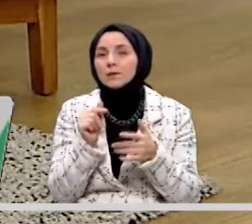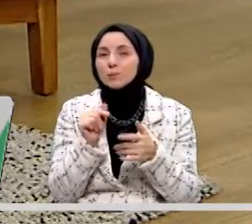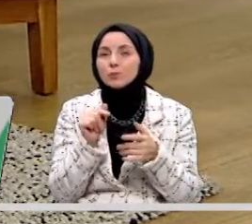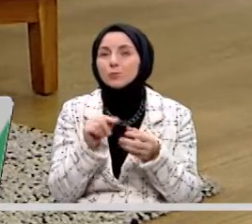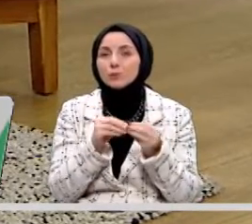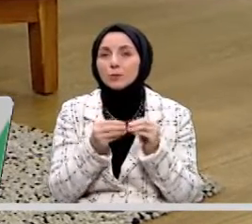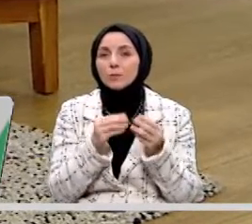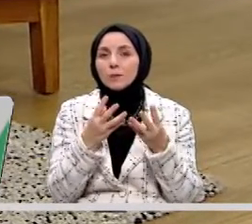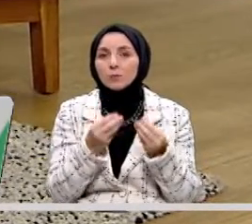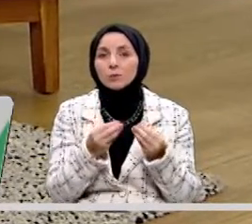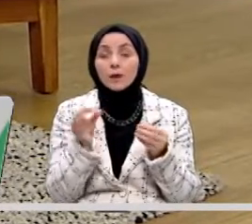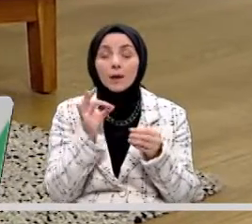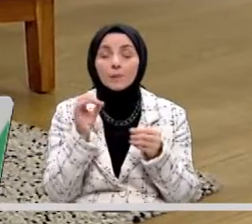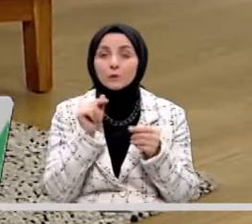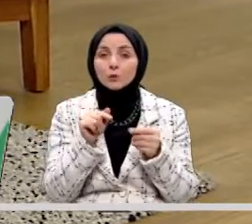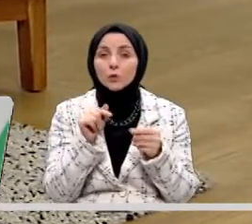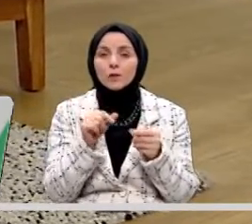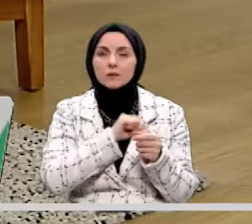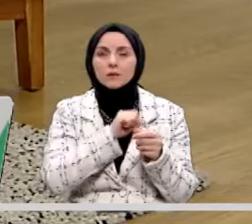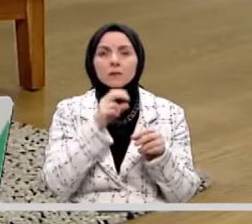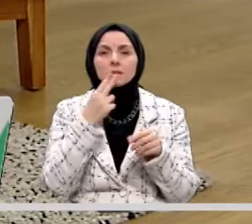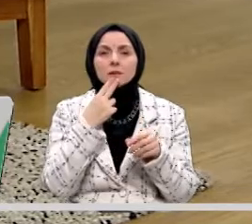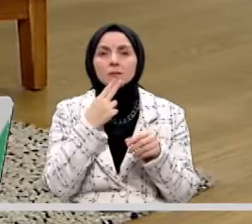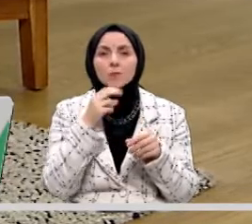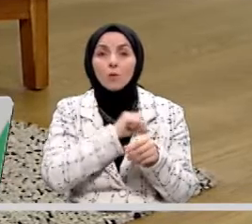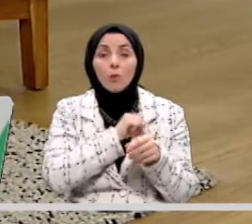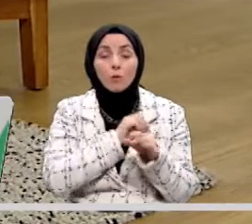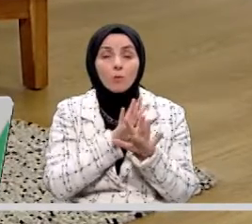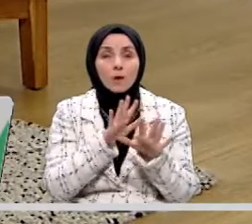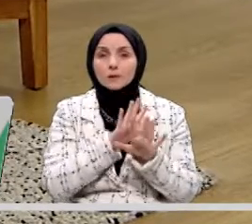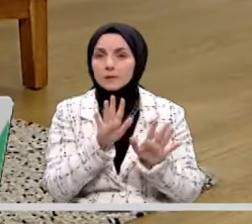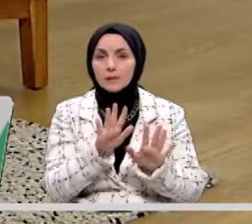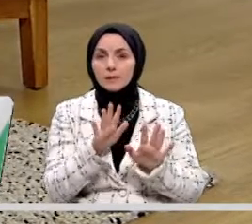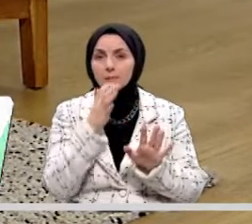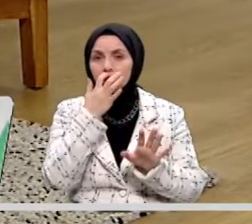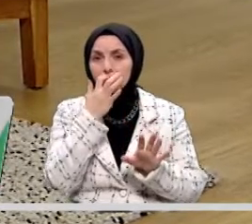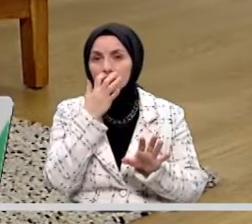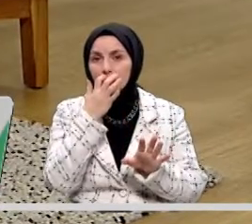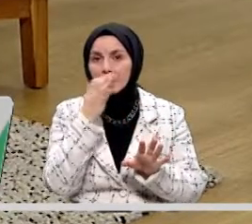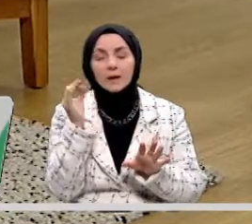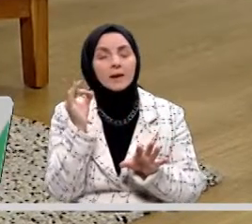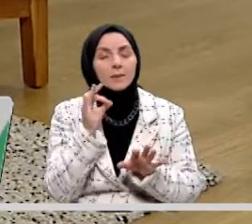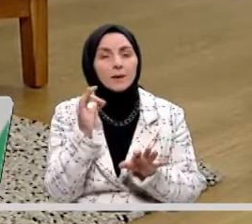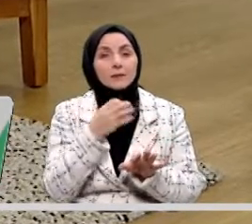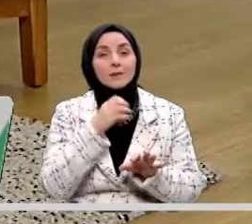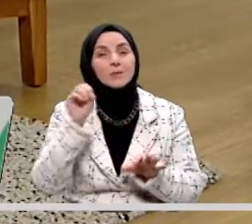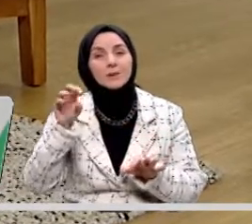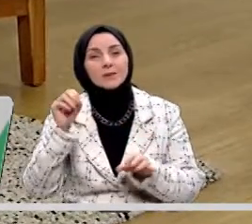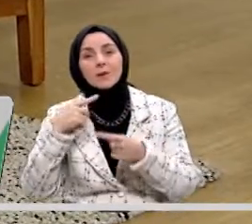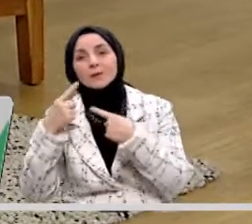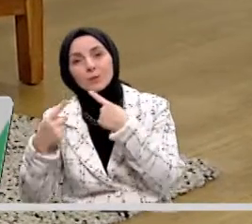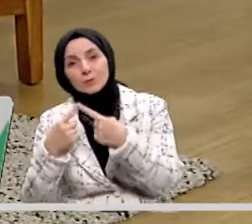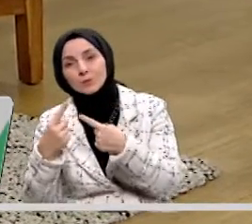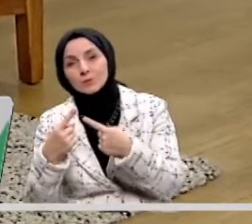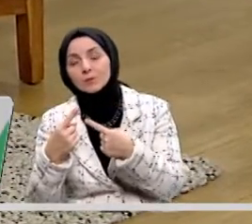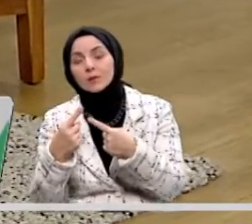değilim ki ne olduğunu bilelim hemen Oradaki yani bilecek yapsın öğretmeni rica etsin desin ki ben